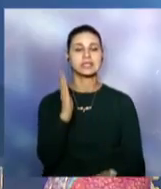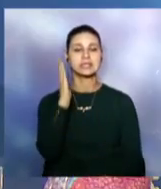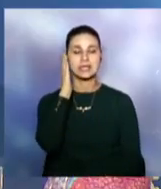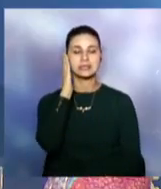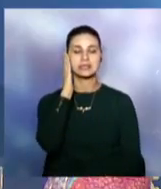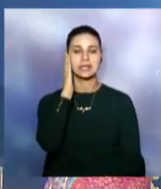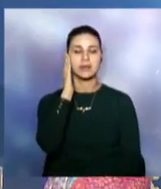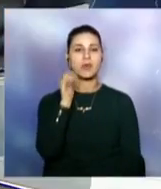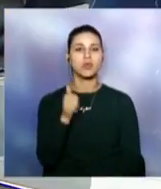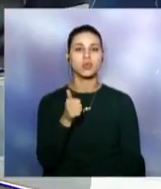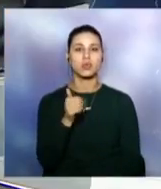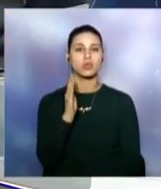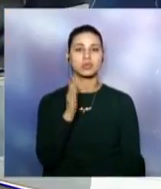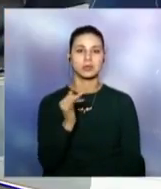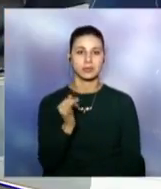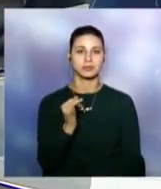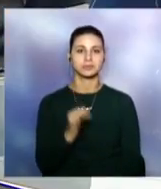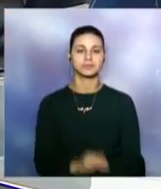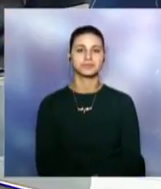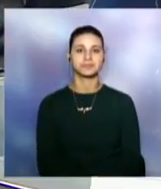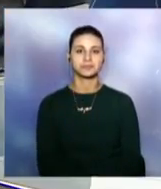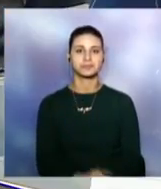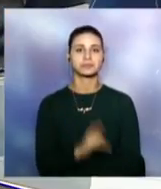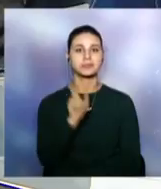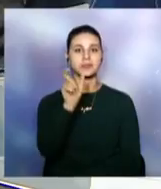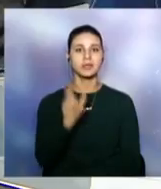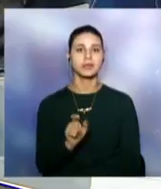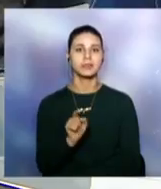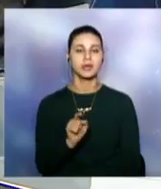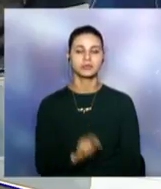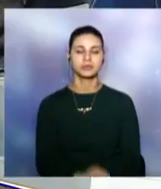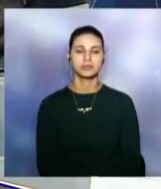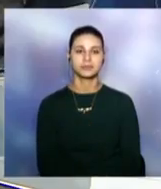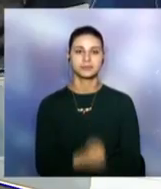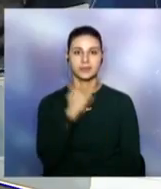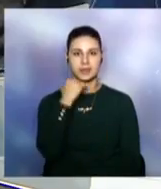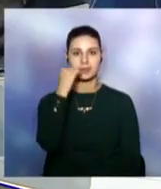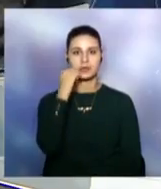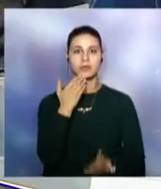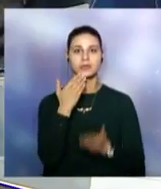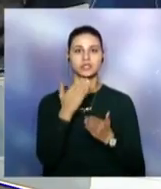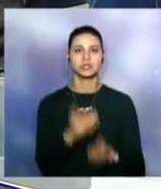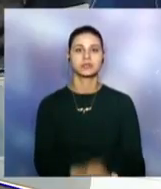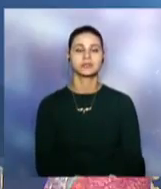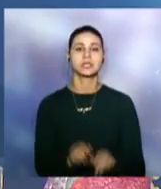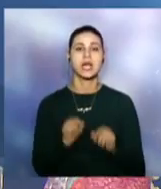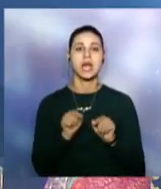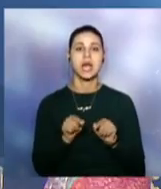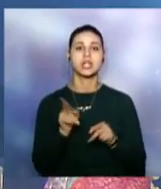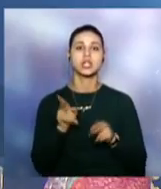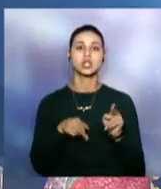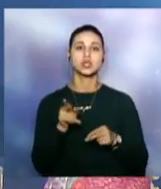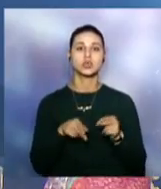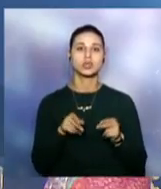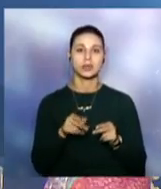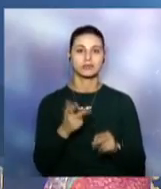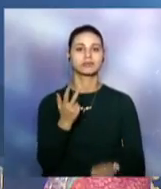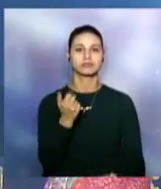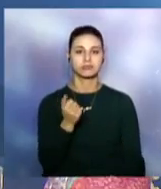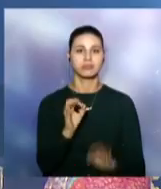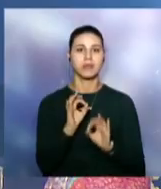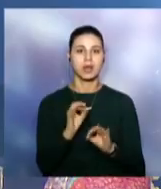დაძინება, როგორი მოქმედებს? ბავშვზე. მადლობა შეკითხვისთვის. აქ ქირურგებს სრულიად